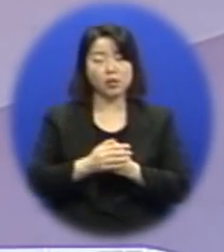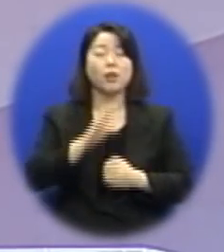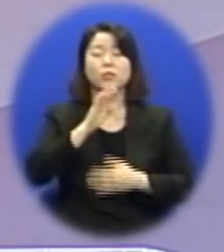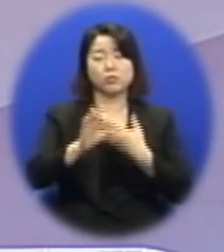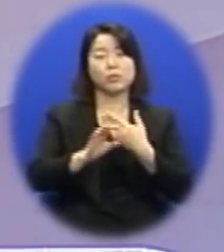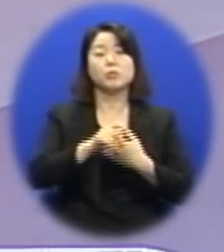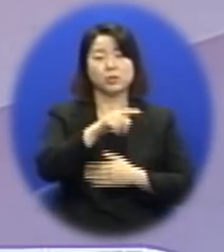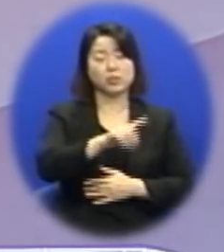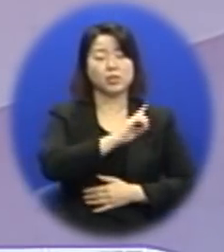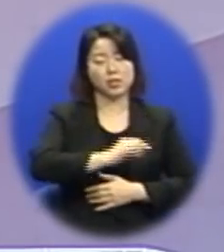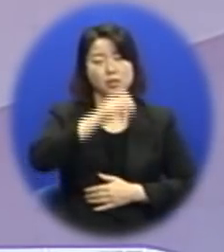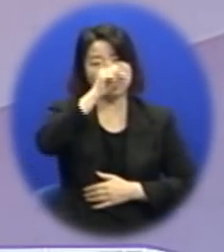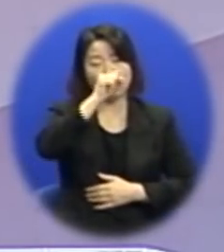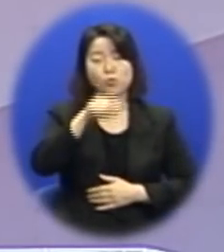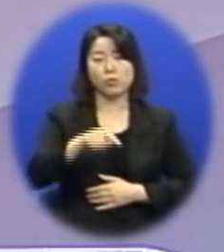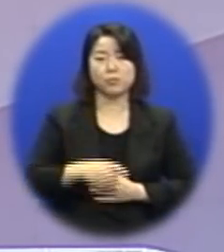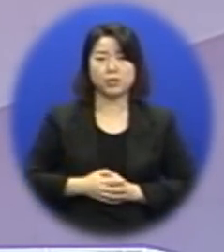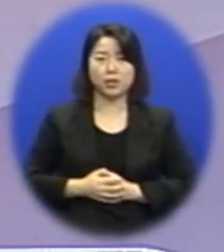가장 좋은